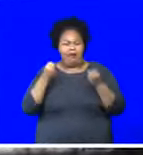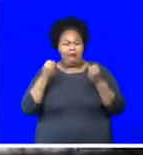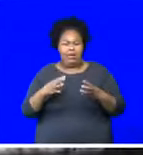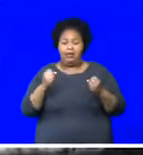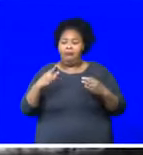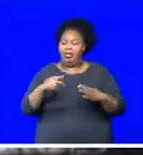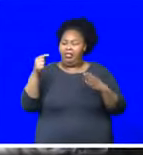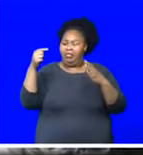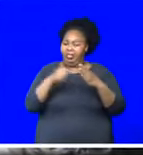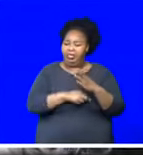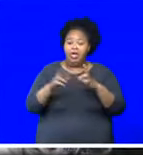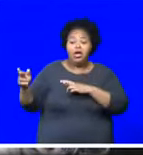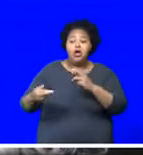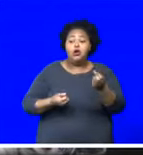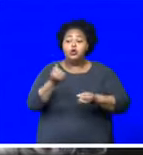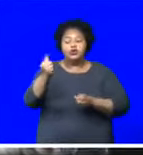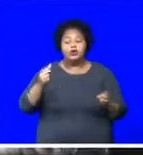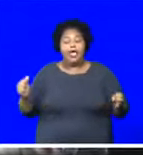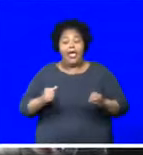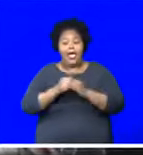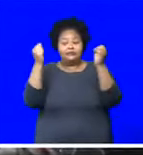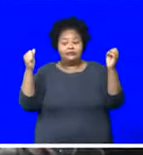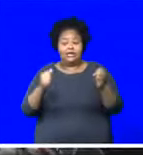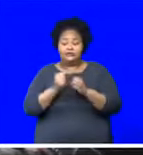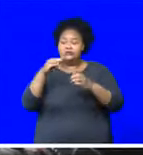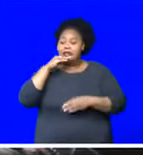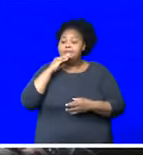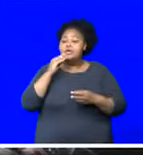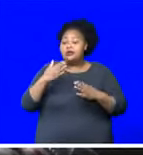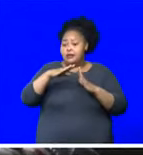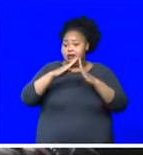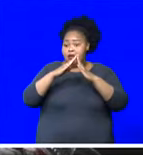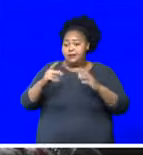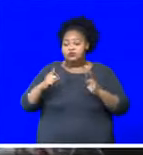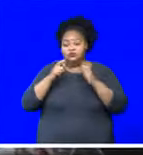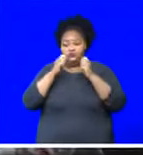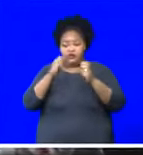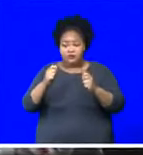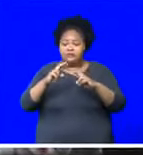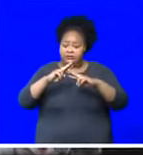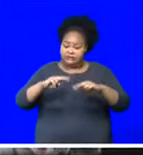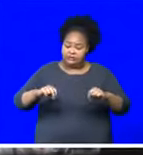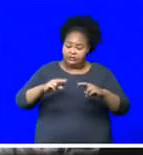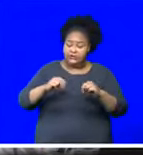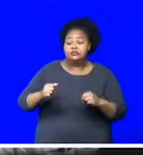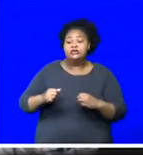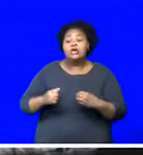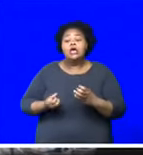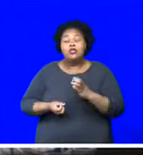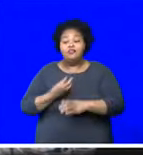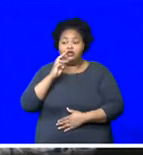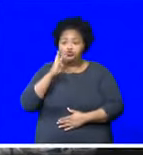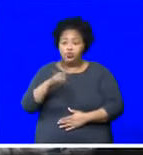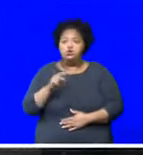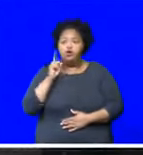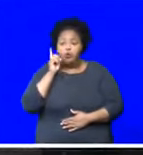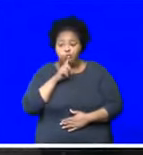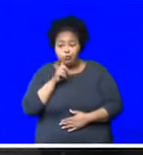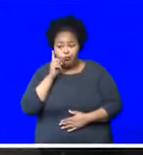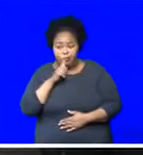temgwaqo kungako litiko litawusukumiswa licwaningo lolutawutfola kuthi live lilahlekelwa